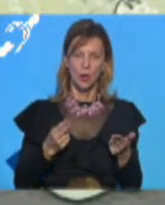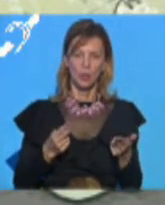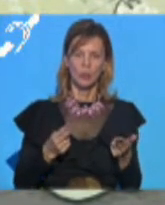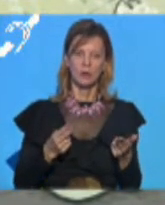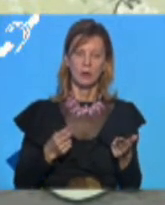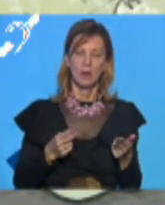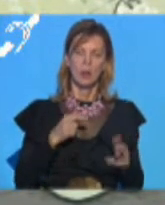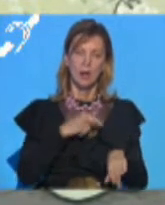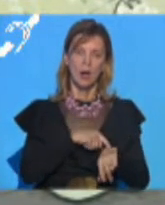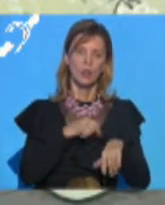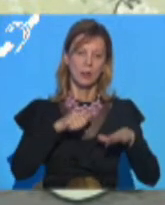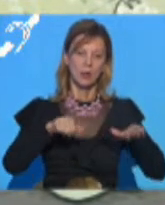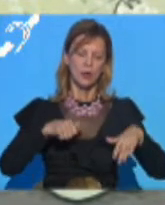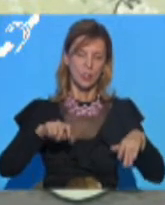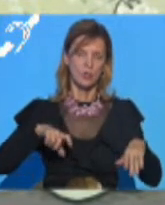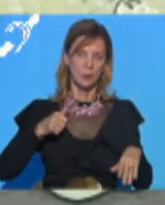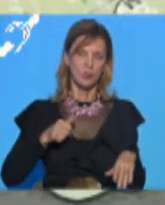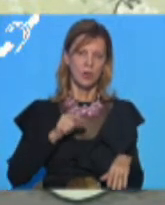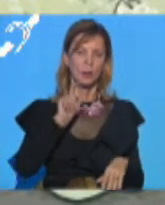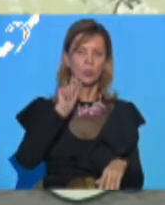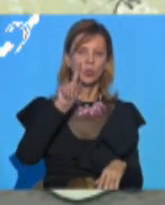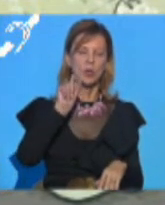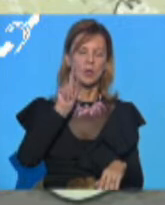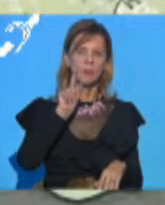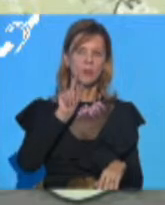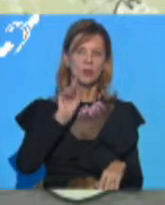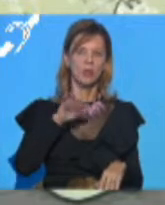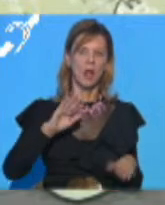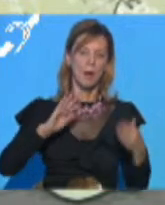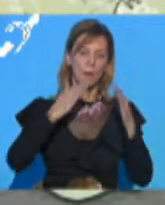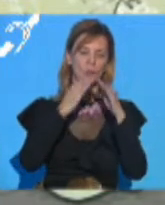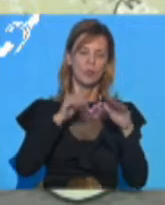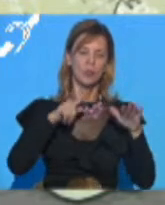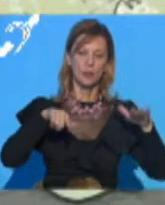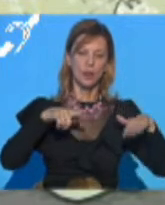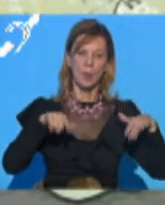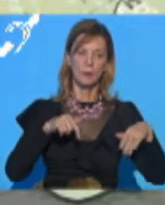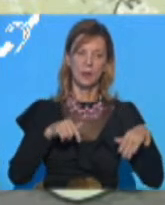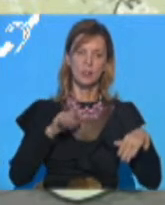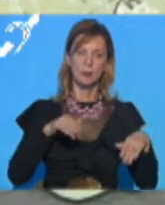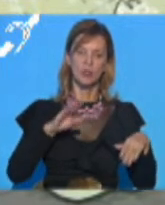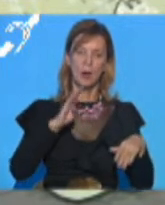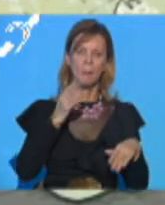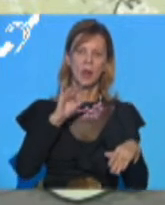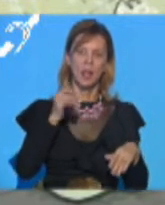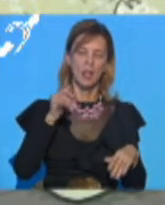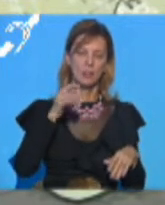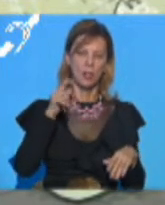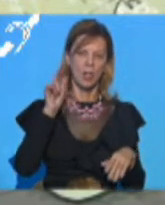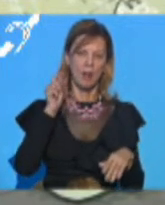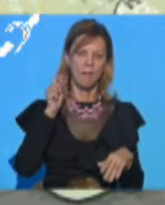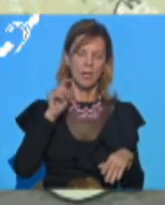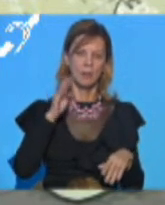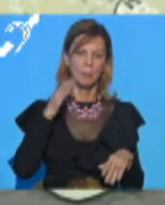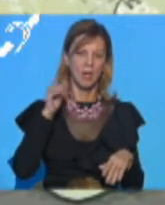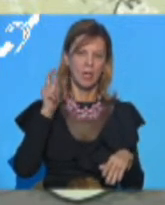moderat. La ora 16 erau 12 grade la Polovrad și 17 grade la Băilești, Calafat și